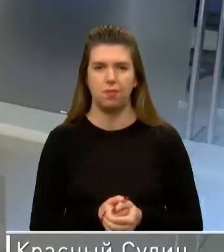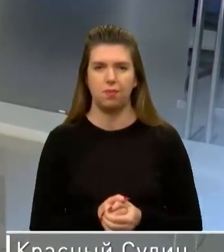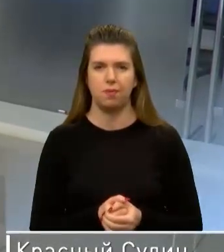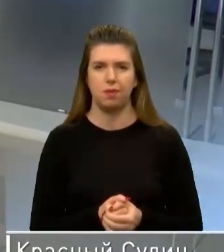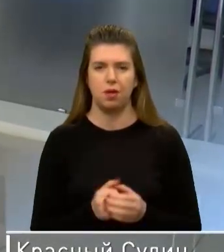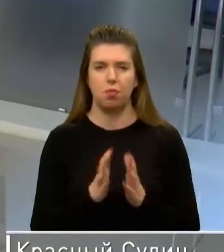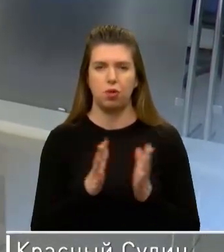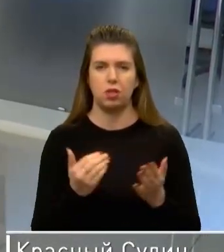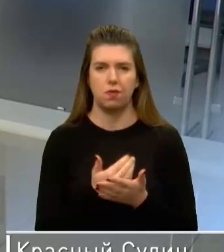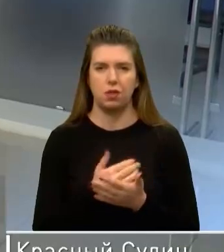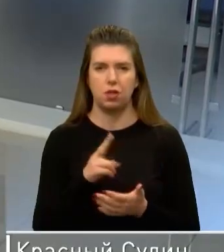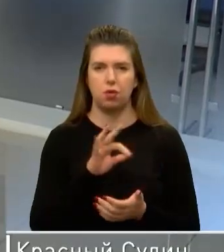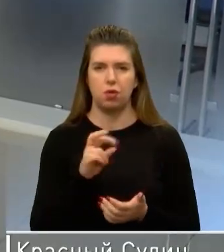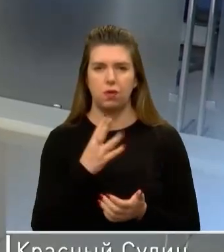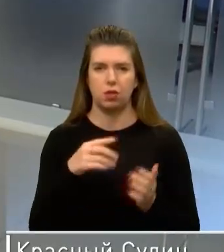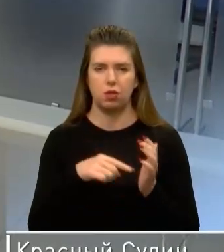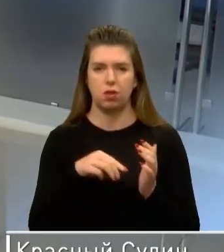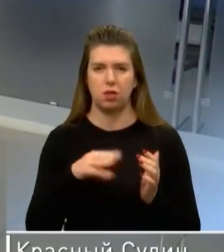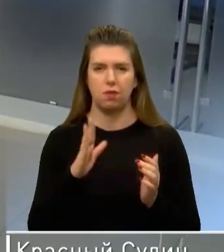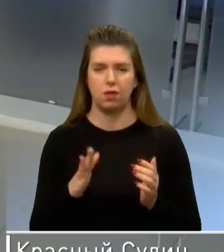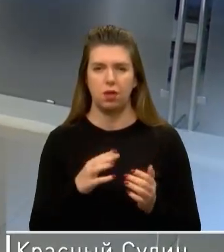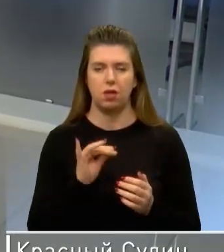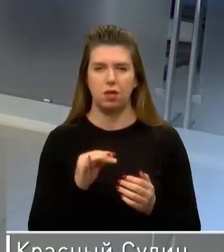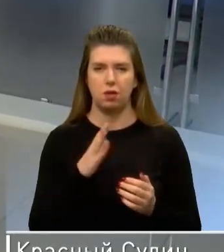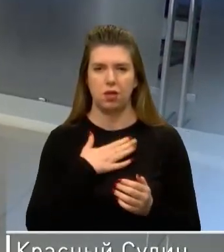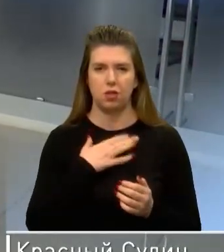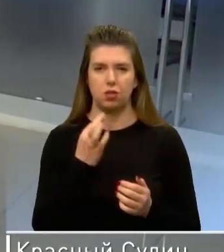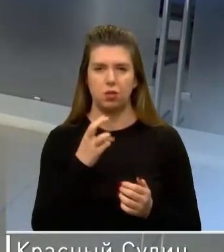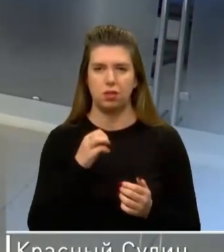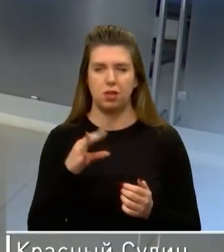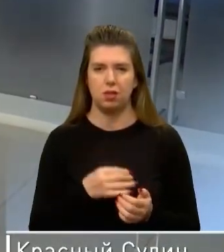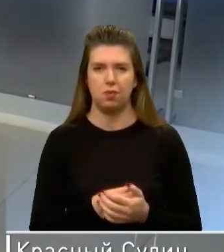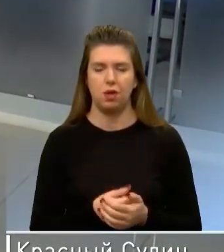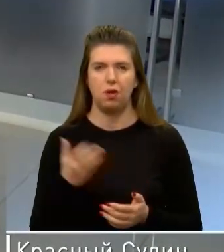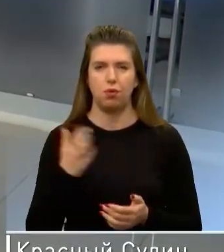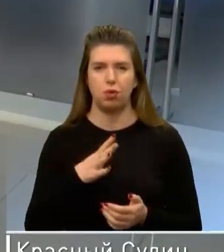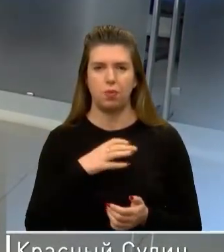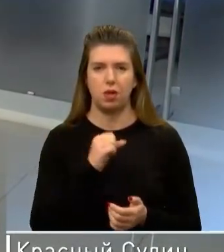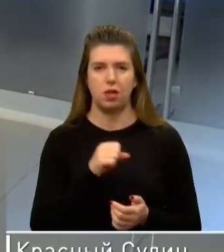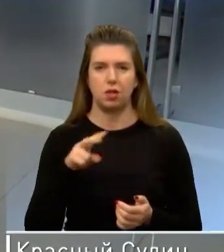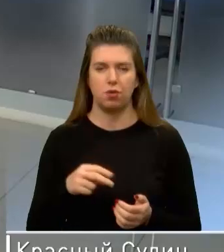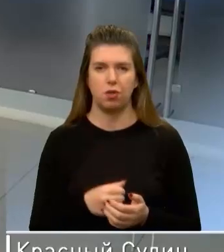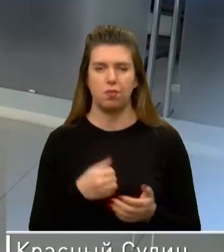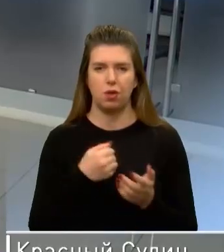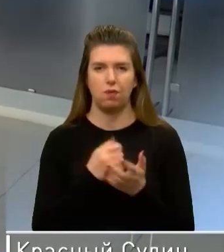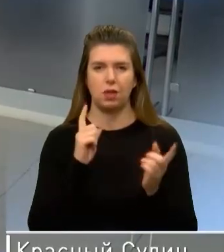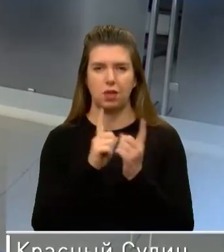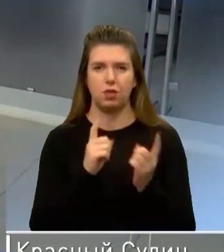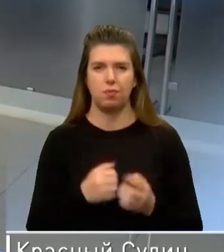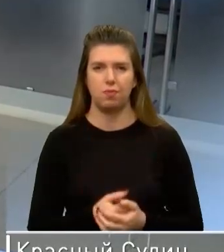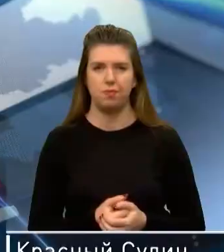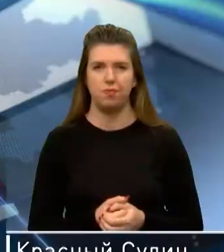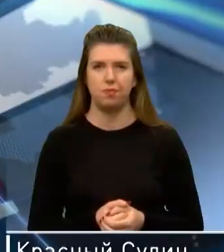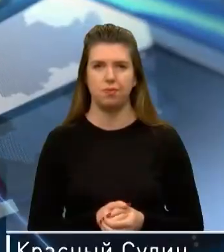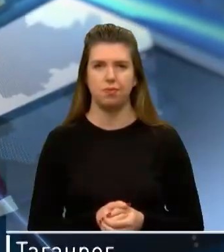Донцовой больше новостей на сайте до 24.tv и в наших соцсетях в студии была Алла Лактионова до